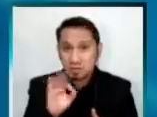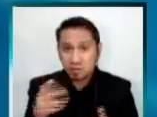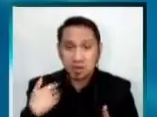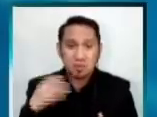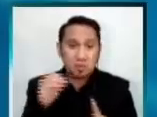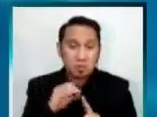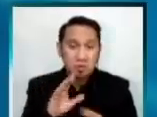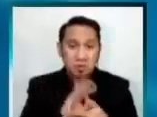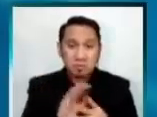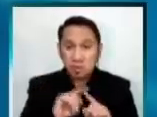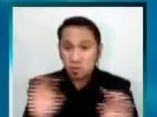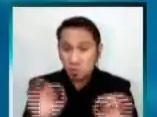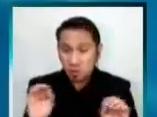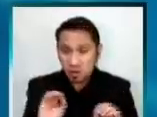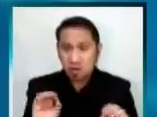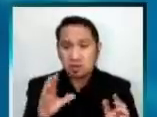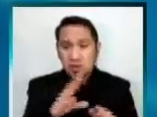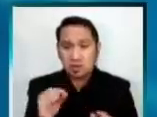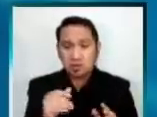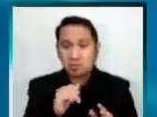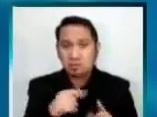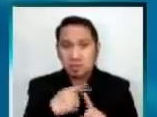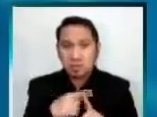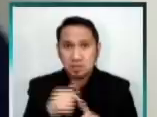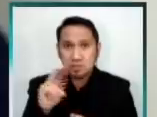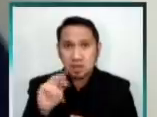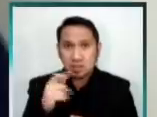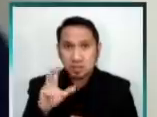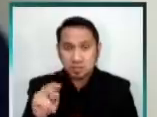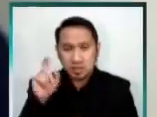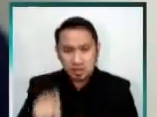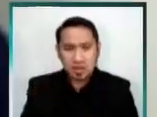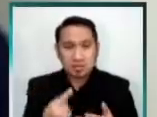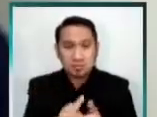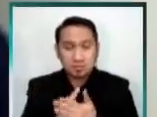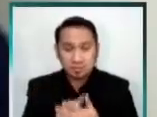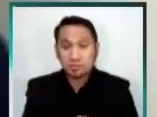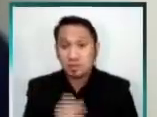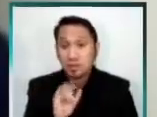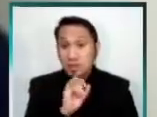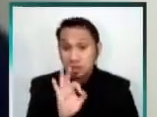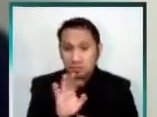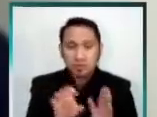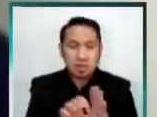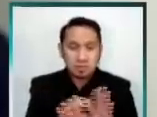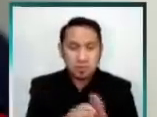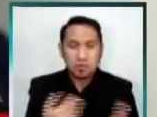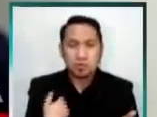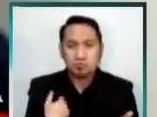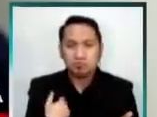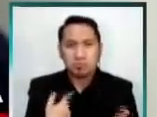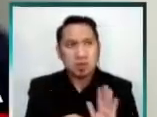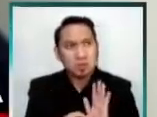walang sintomas at nag-positive sa antigen test. Agad daw mag-isolate. Kung mapansin nyo yung mga sintomas, parang pangkaraniwan lang